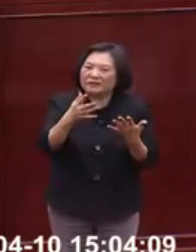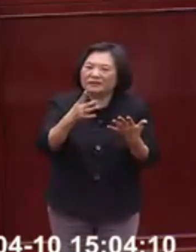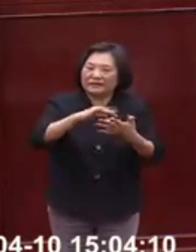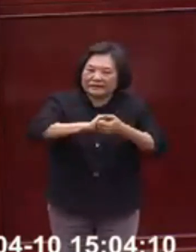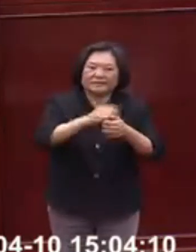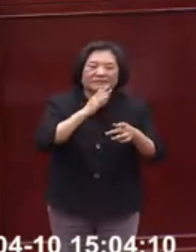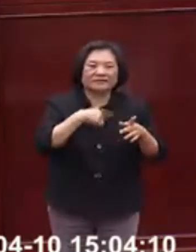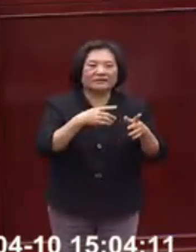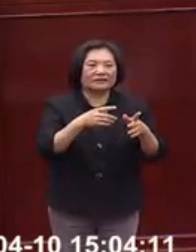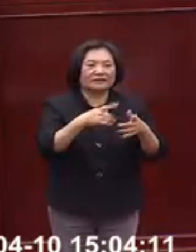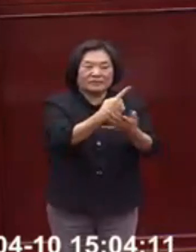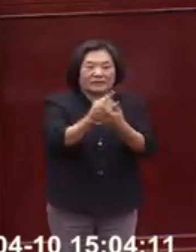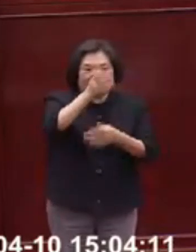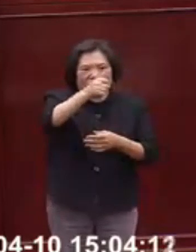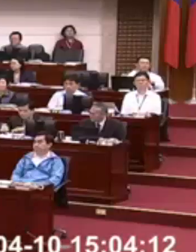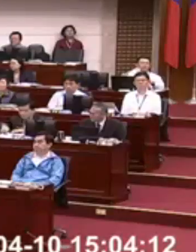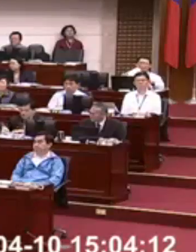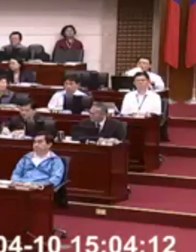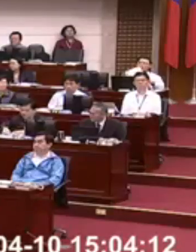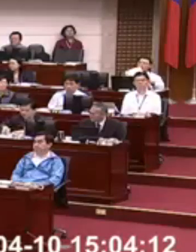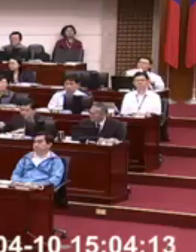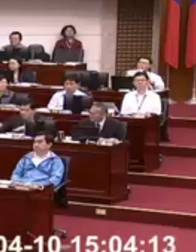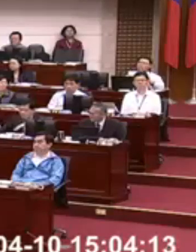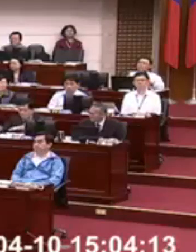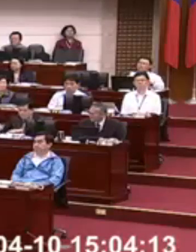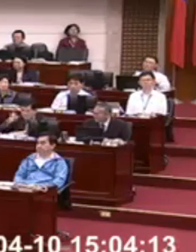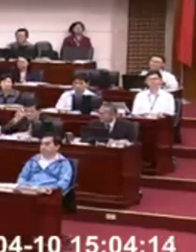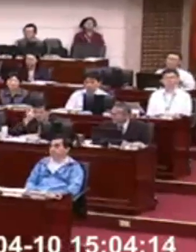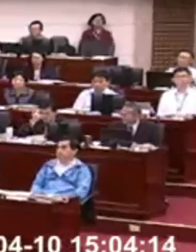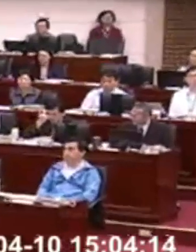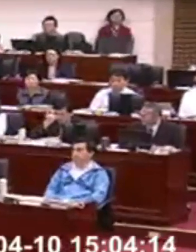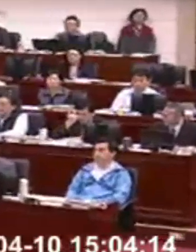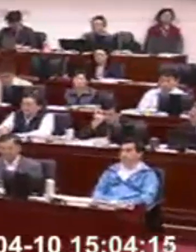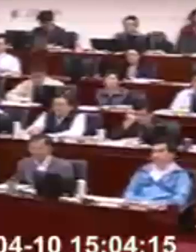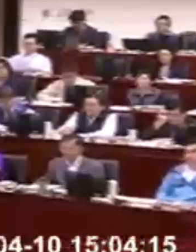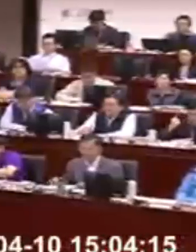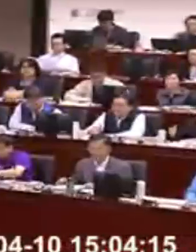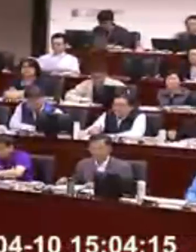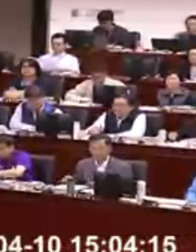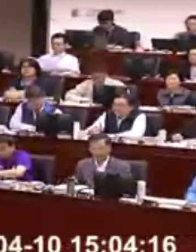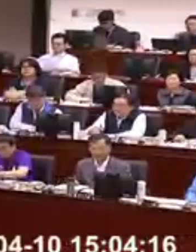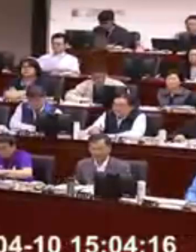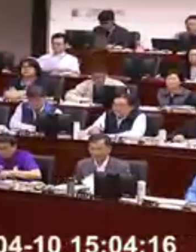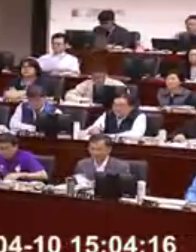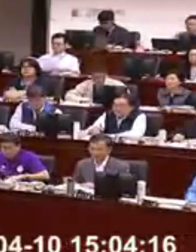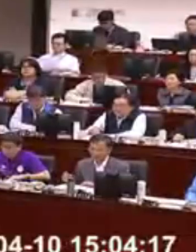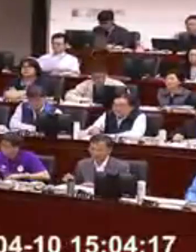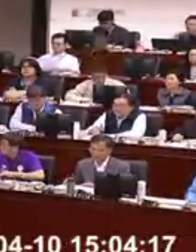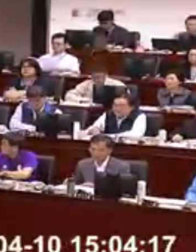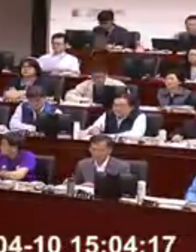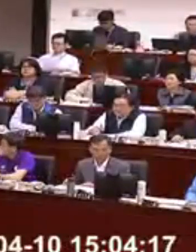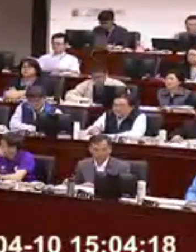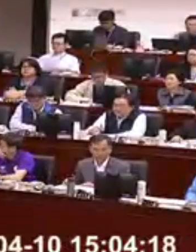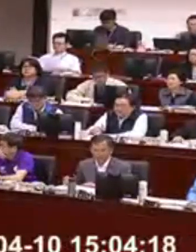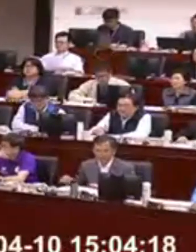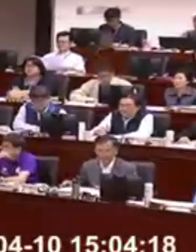首长都是事务官升上来，但是我觉得一个程度上还是给外面的人进来可以维持一个系统比较有创新性，所以我们财政局